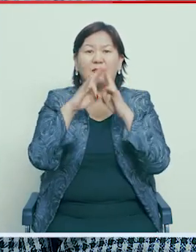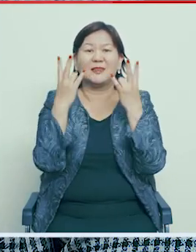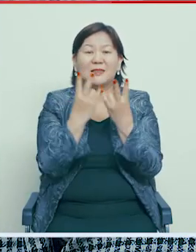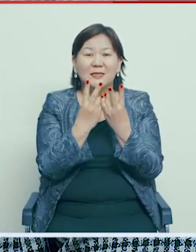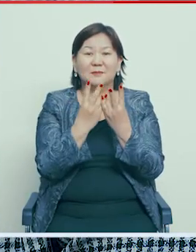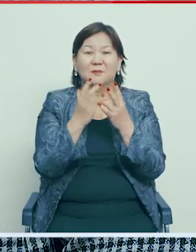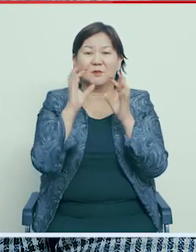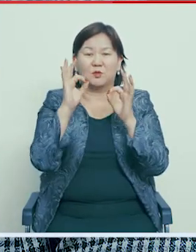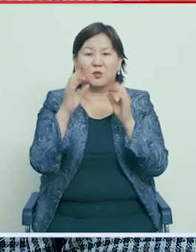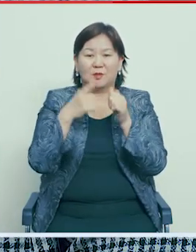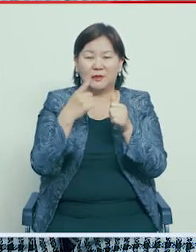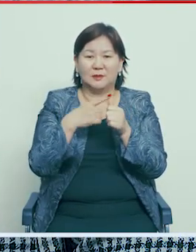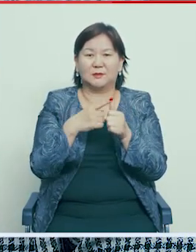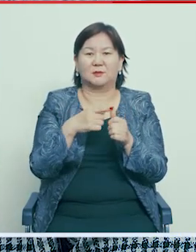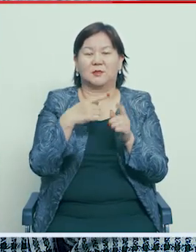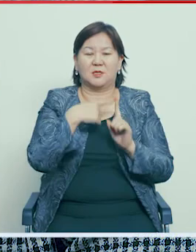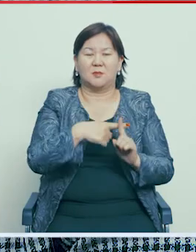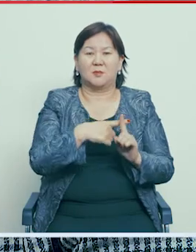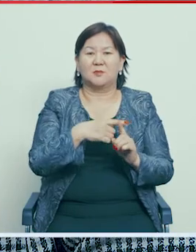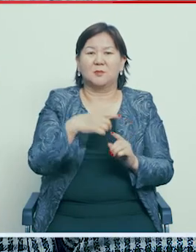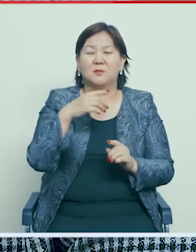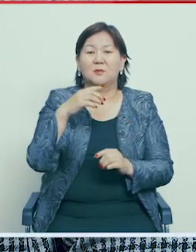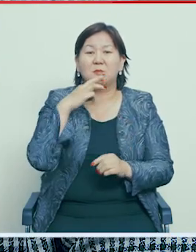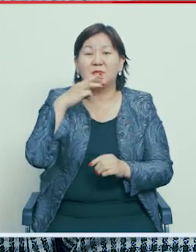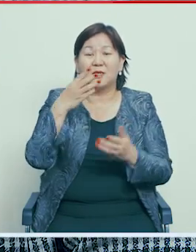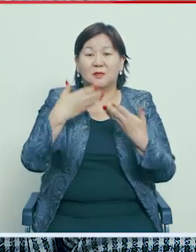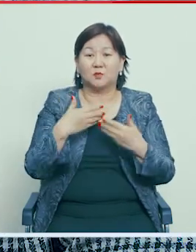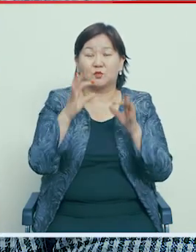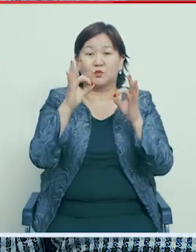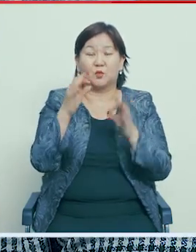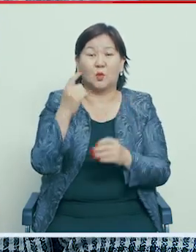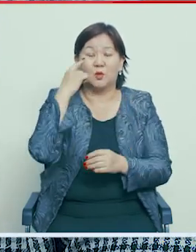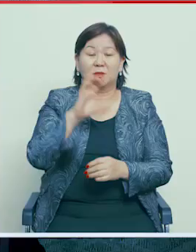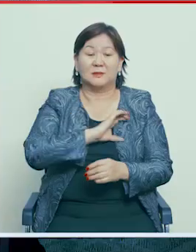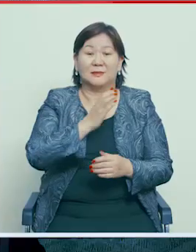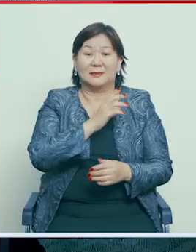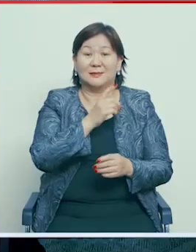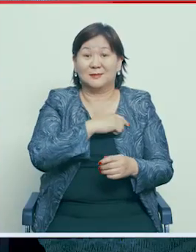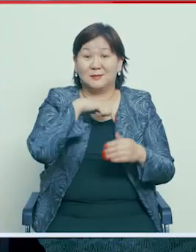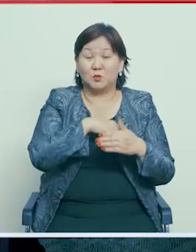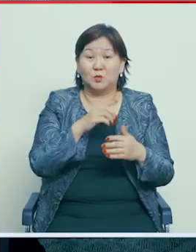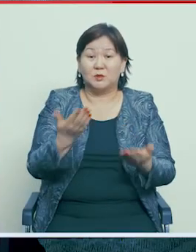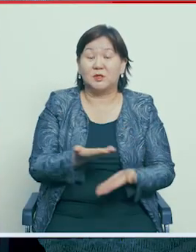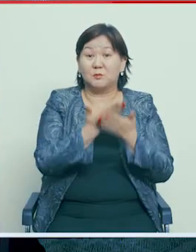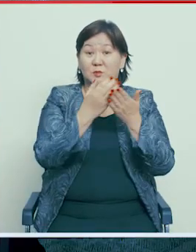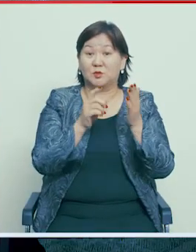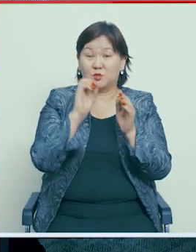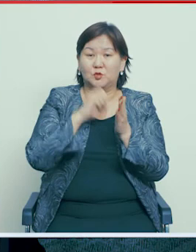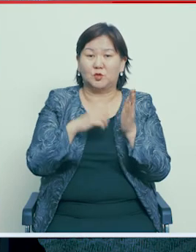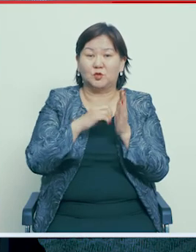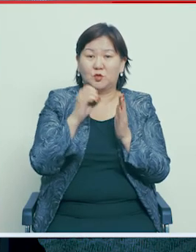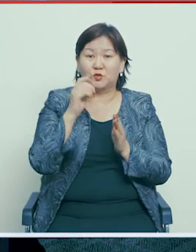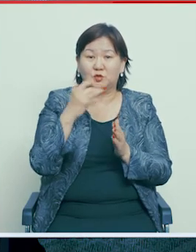зөв мессеж, эрг мэдээлэл өгөх биднэрт одоо зөвөр ойлгуулж бидний сэтгэл зүг дэмжих хэвээр хүмүүс маань анхдаг ч одоо бүр